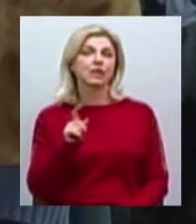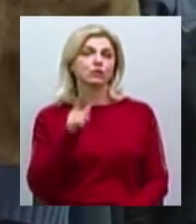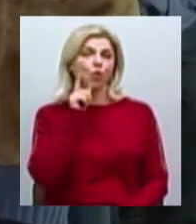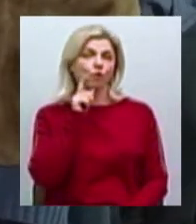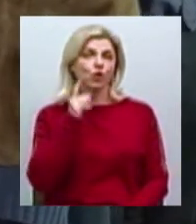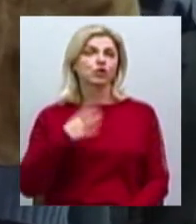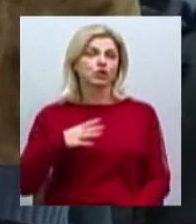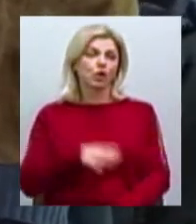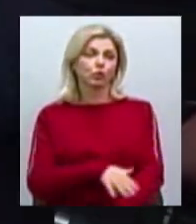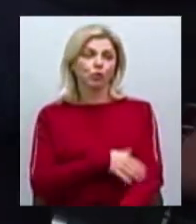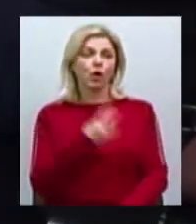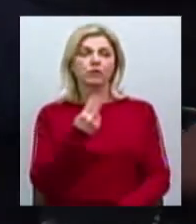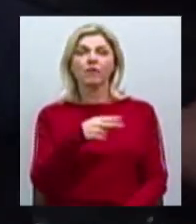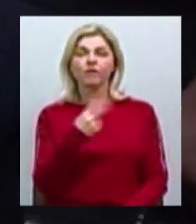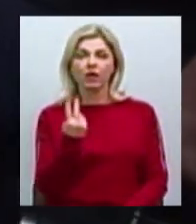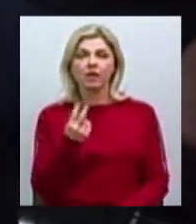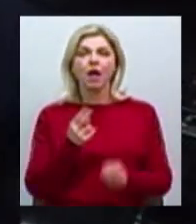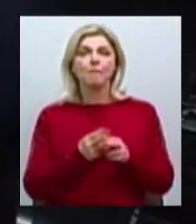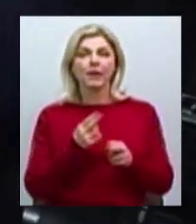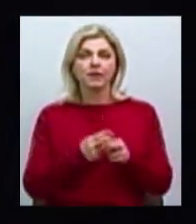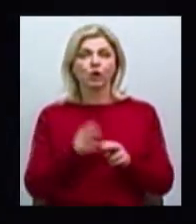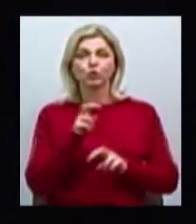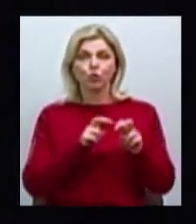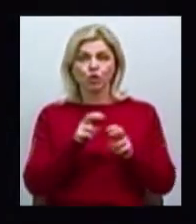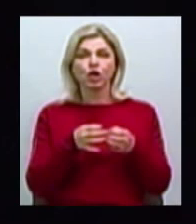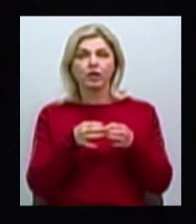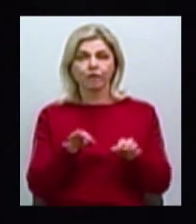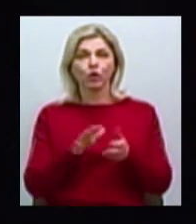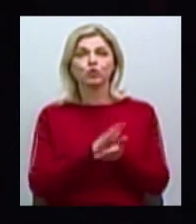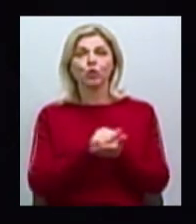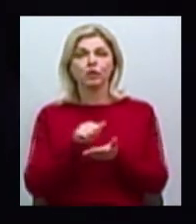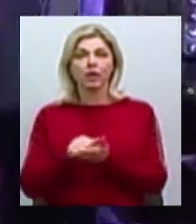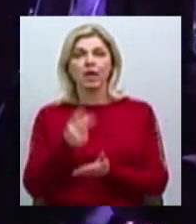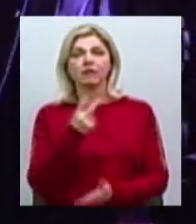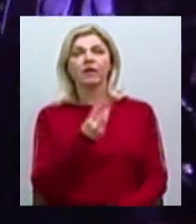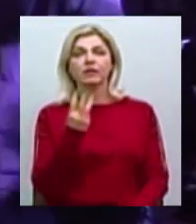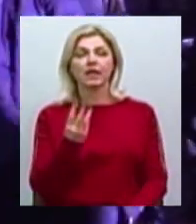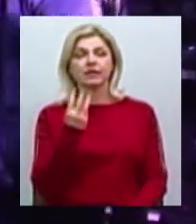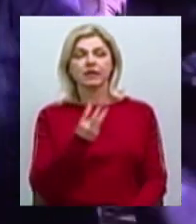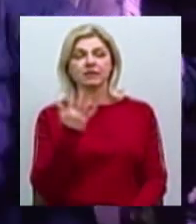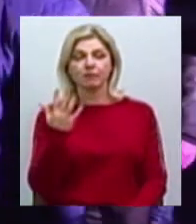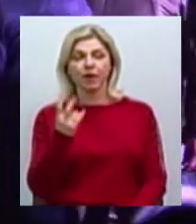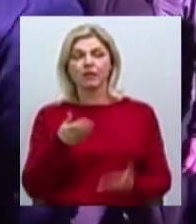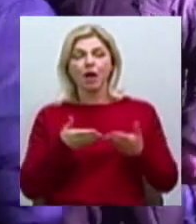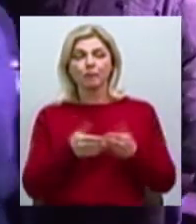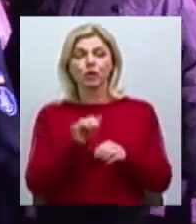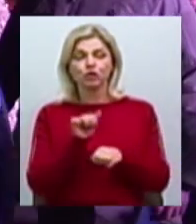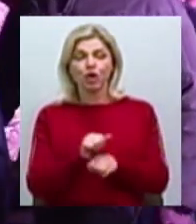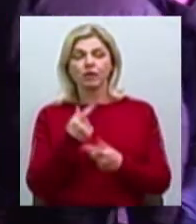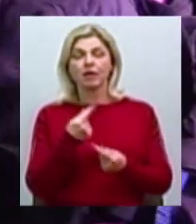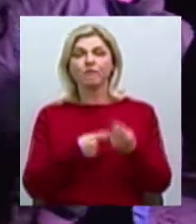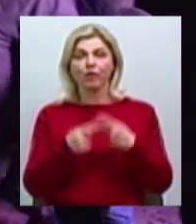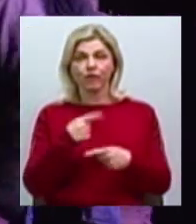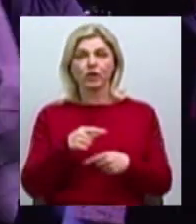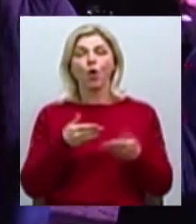довше. О 22-й крізь металошукачі пропустили журналістів. О 23.35 на причал, де пришвартовані повернені кораблі,